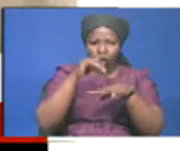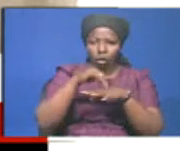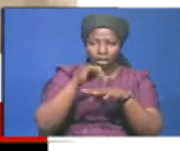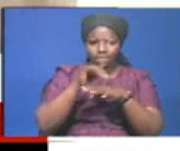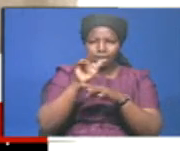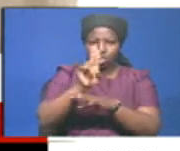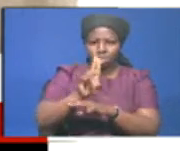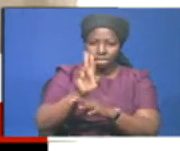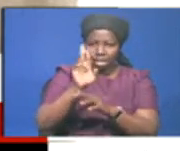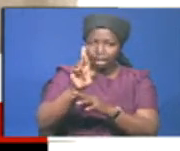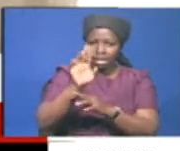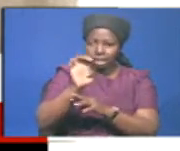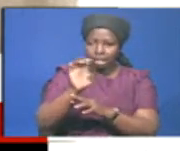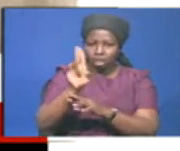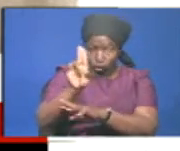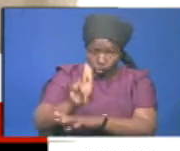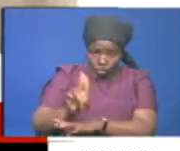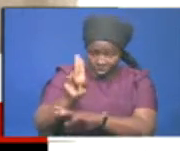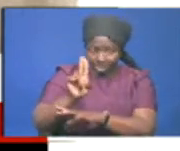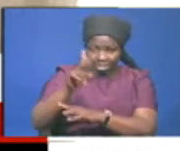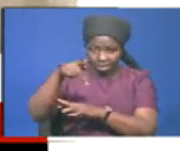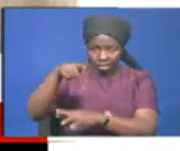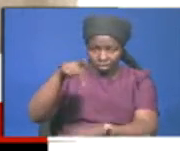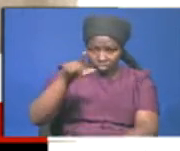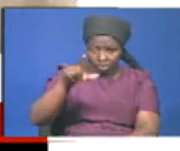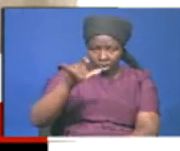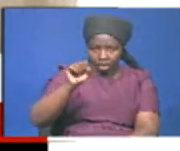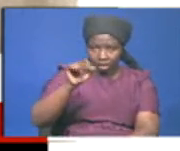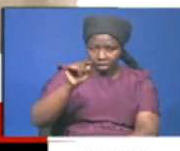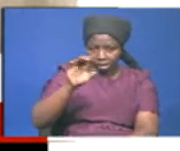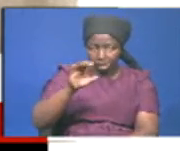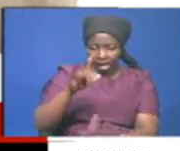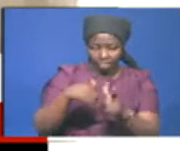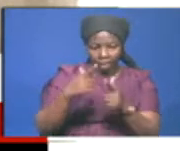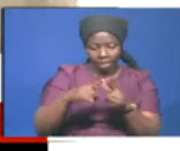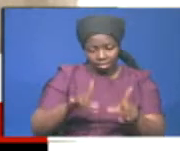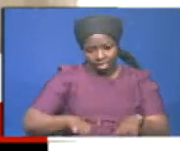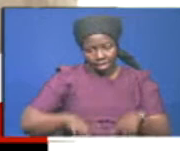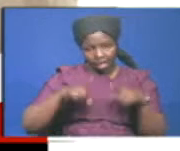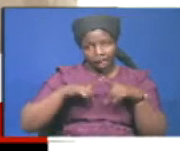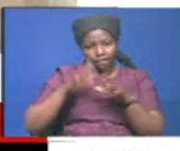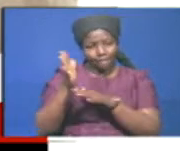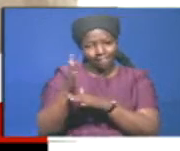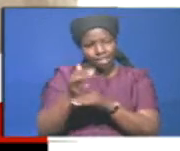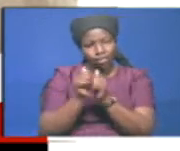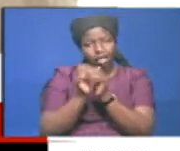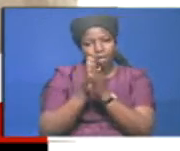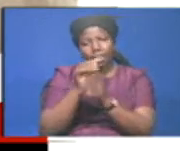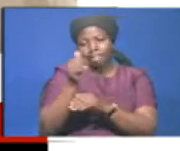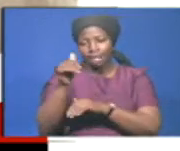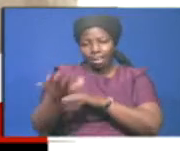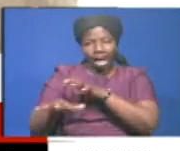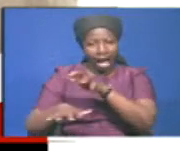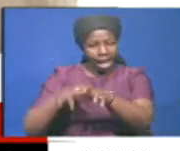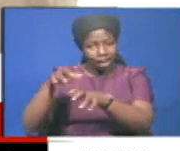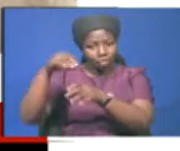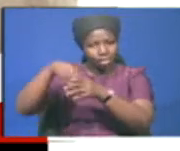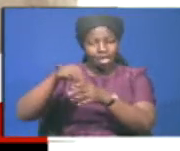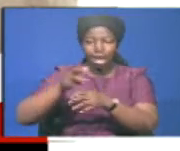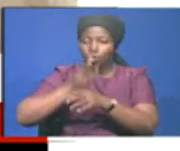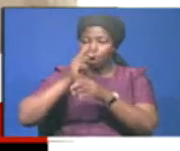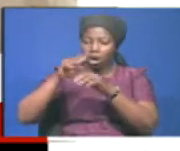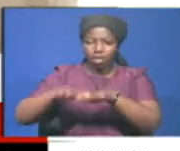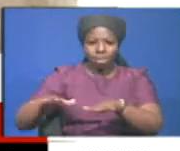maisha ya hizo samaki na wanyama wengine wale wanapatikana baharini haitakuwa. Na